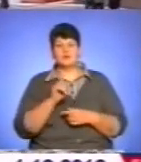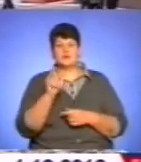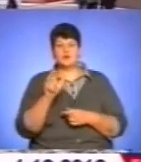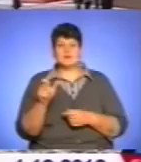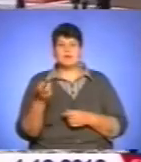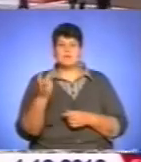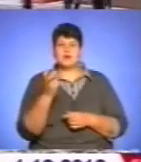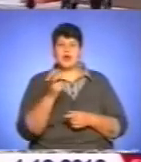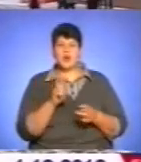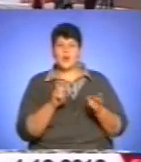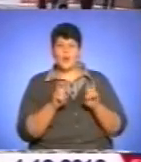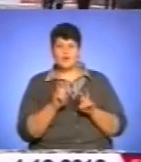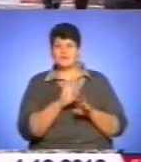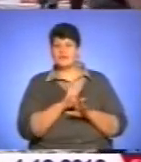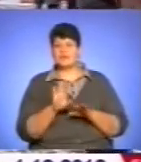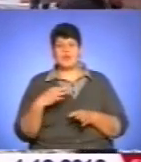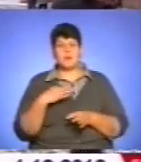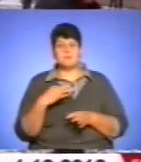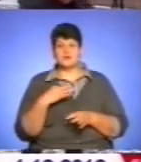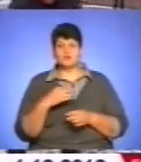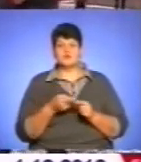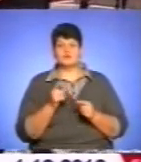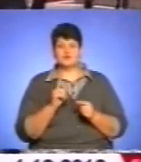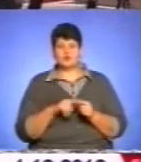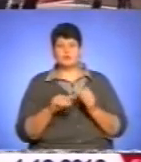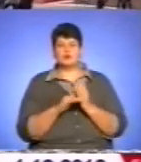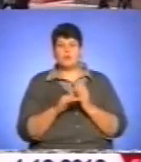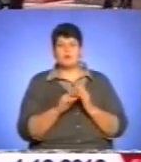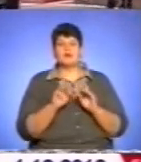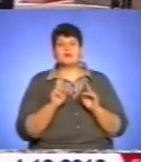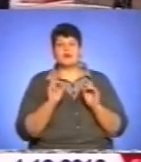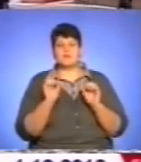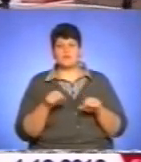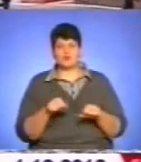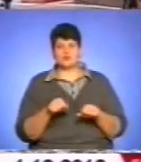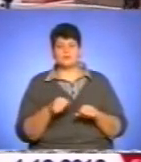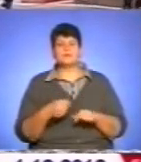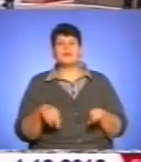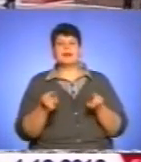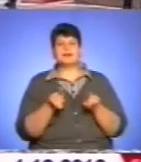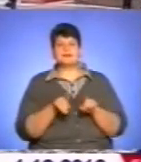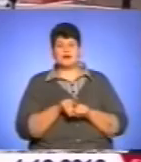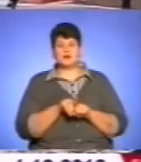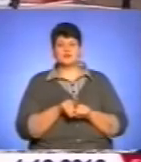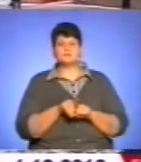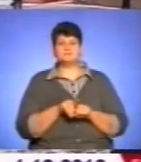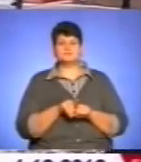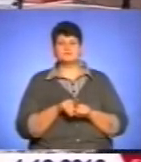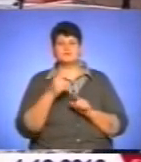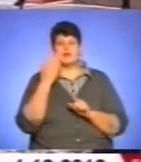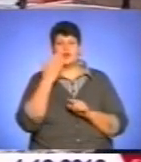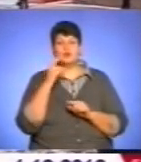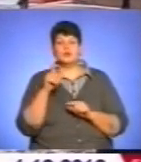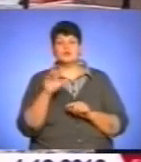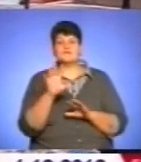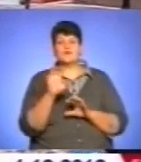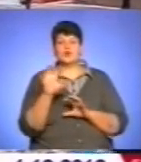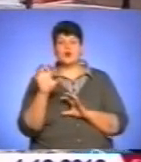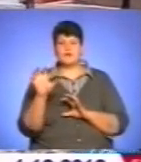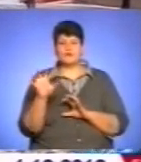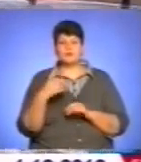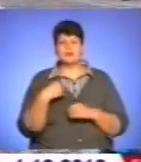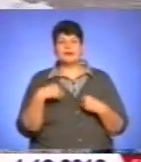приходять не байдужі в цьому і допомагають нам, чим можуть. Також, коли люди сфотографуються, ми даємо